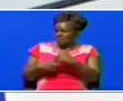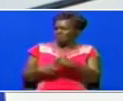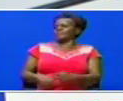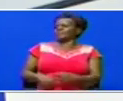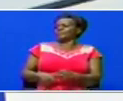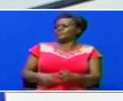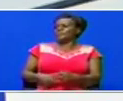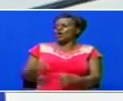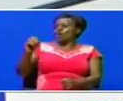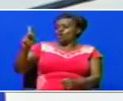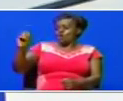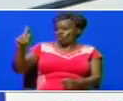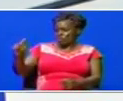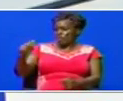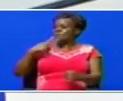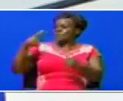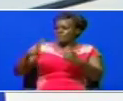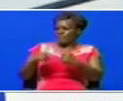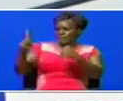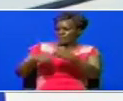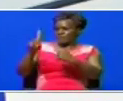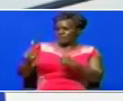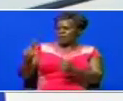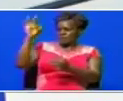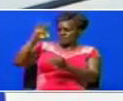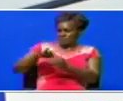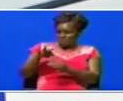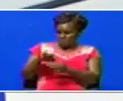John Ekuru Okot, 761 votes,